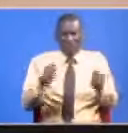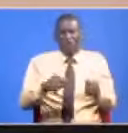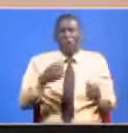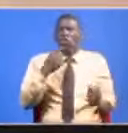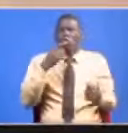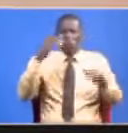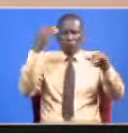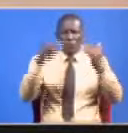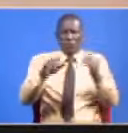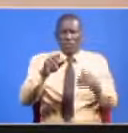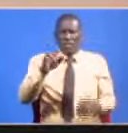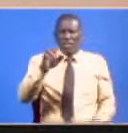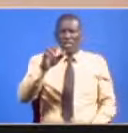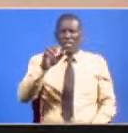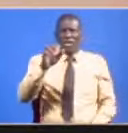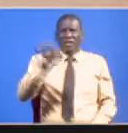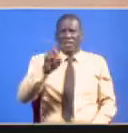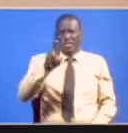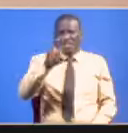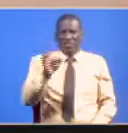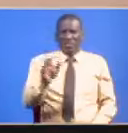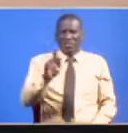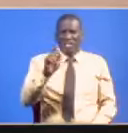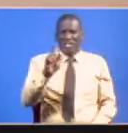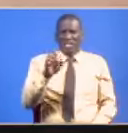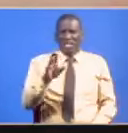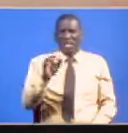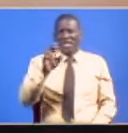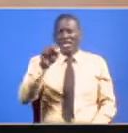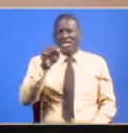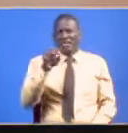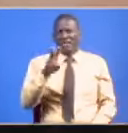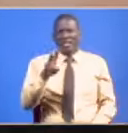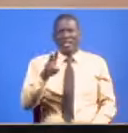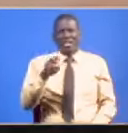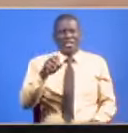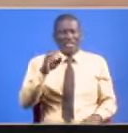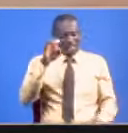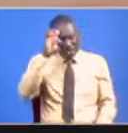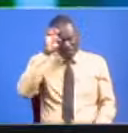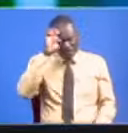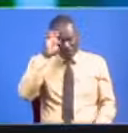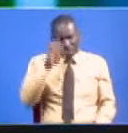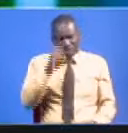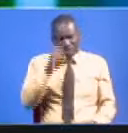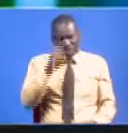University. Steve Keter, NTV Jioni, nikiwa jiji la Eldoret.